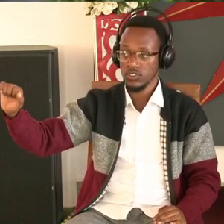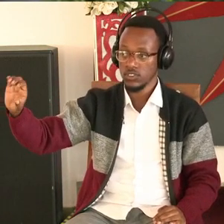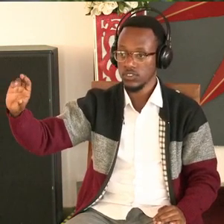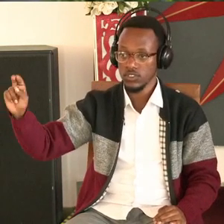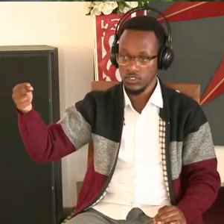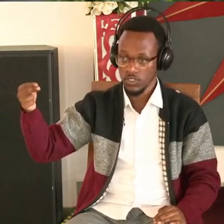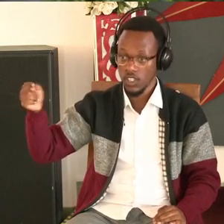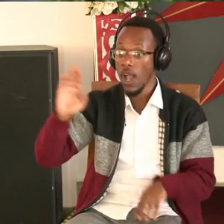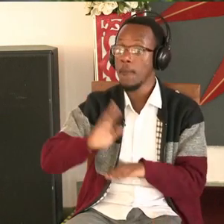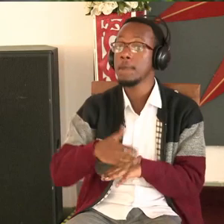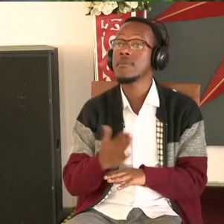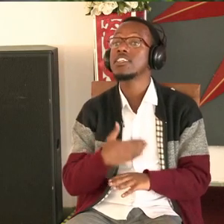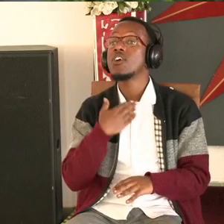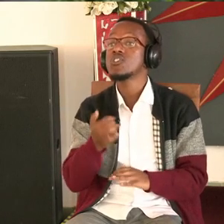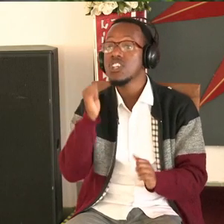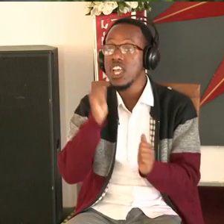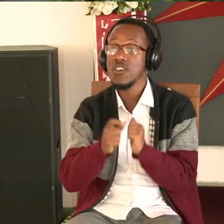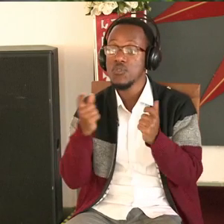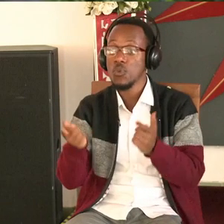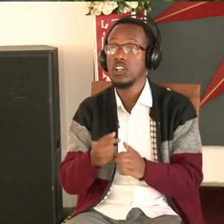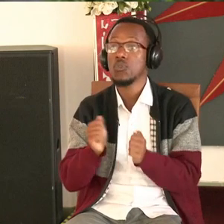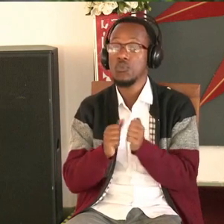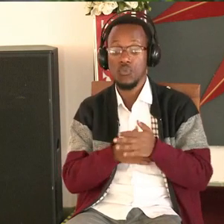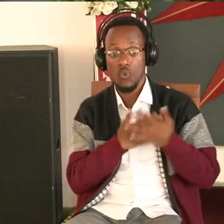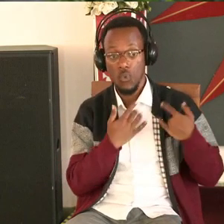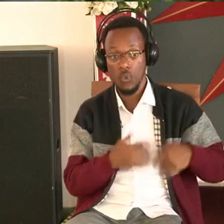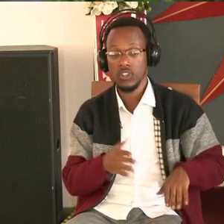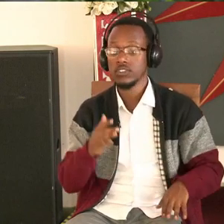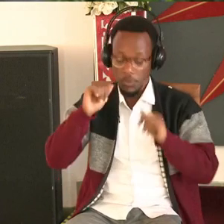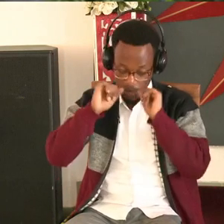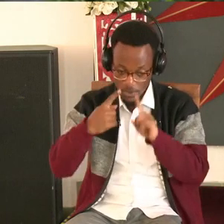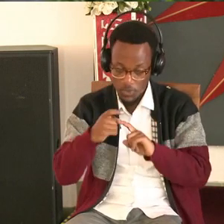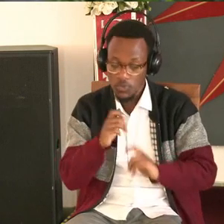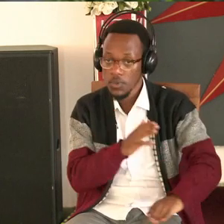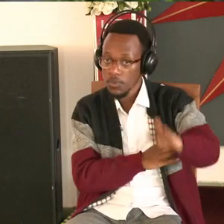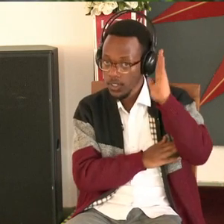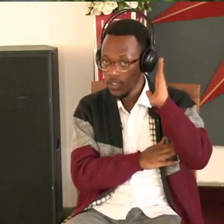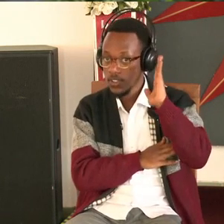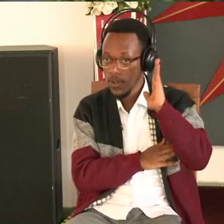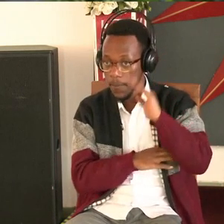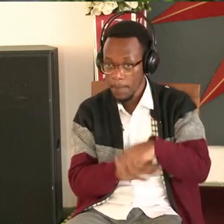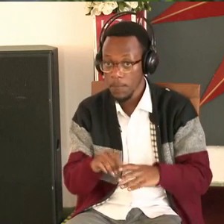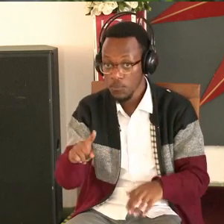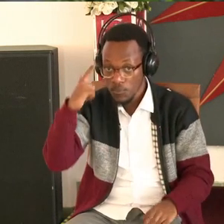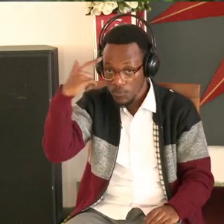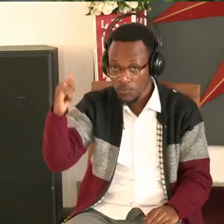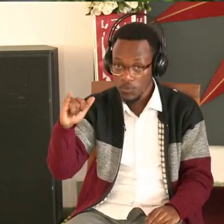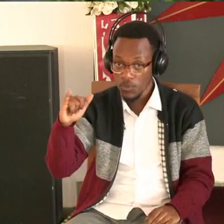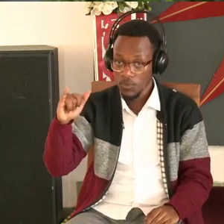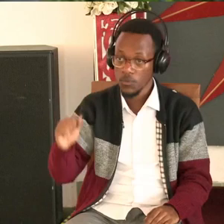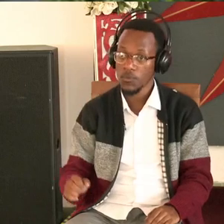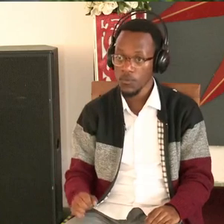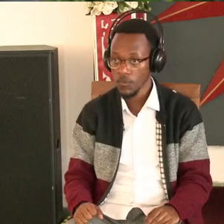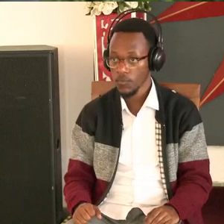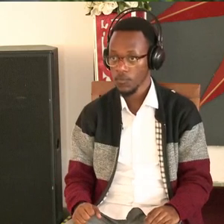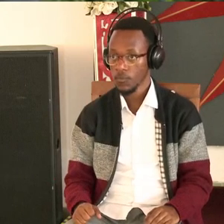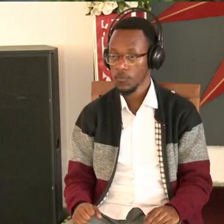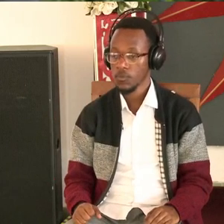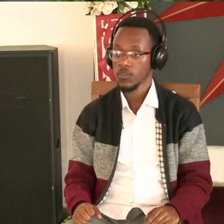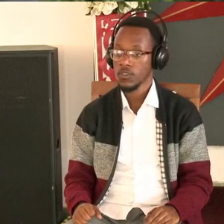à tous de tout cœur la bénédiction de Dieu. Vous savez que j'ai